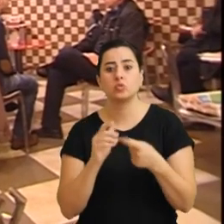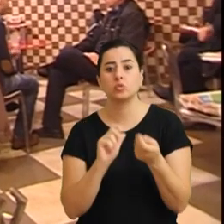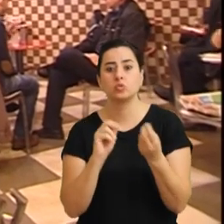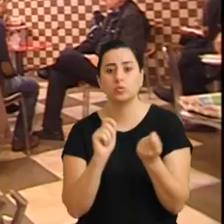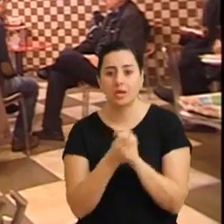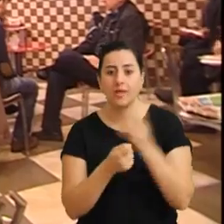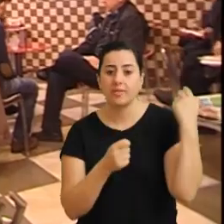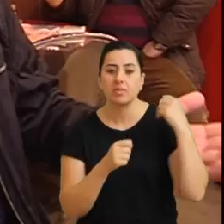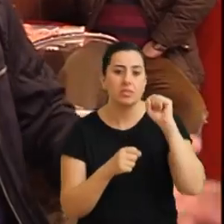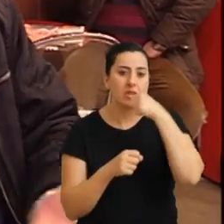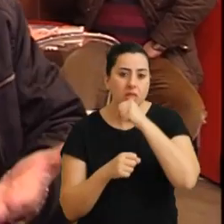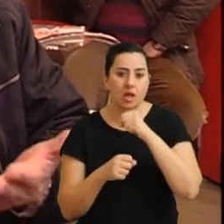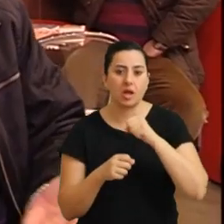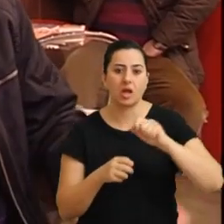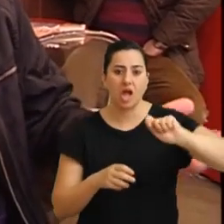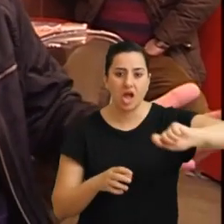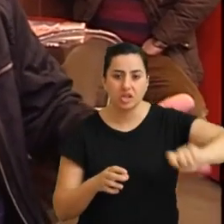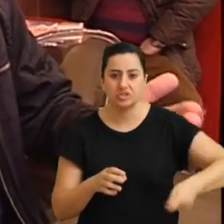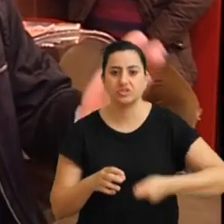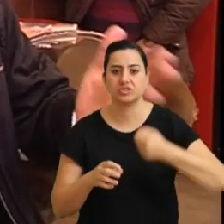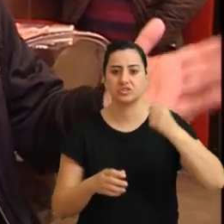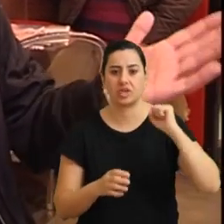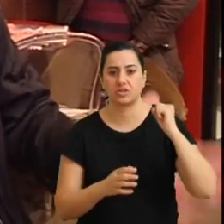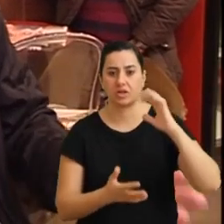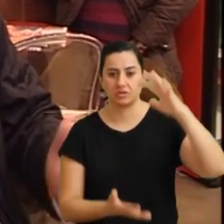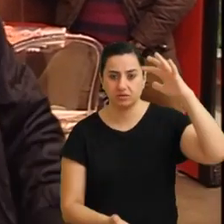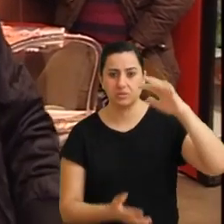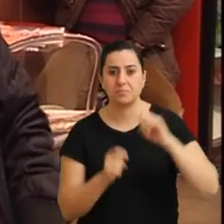tahta fıçılar vardı. Tahta kaşıklar vardı, şöyle böyle